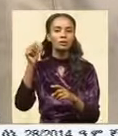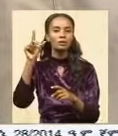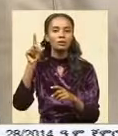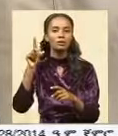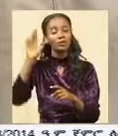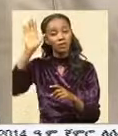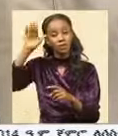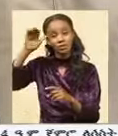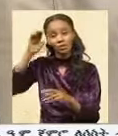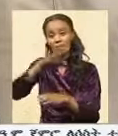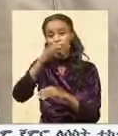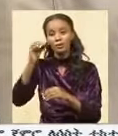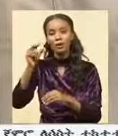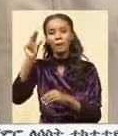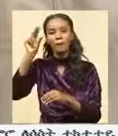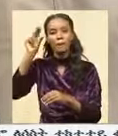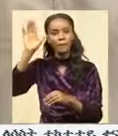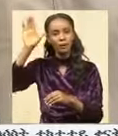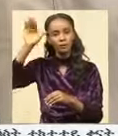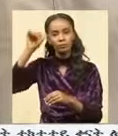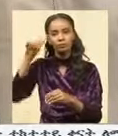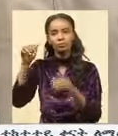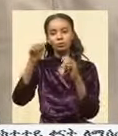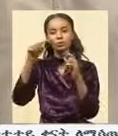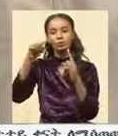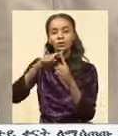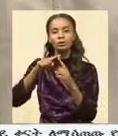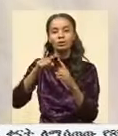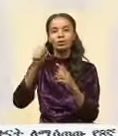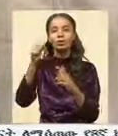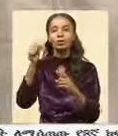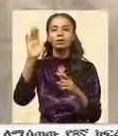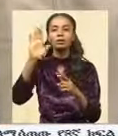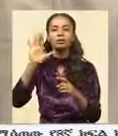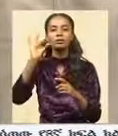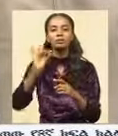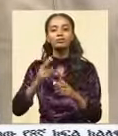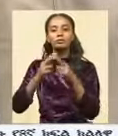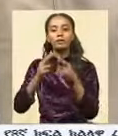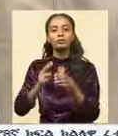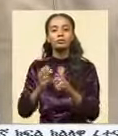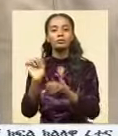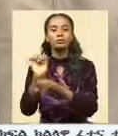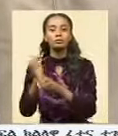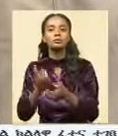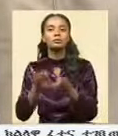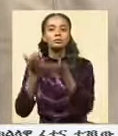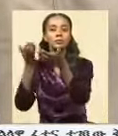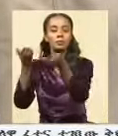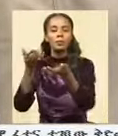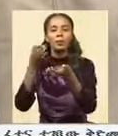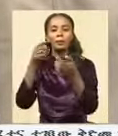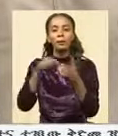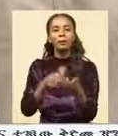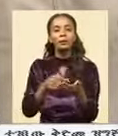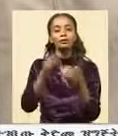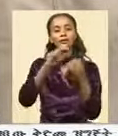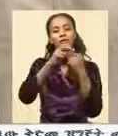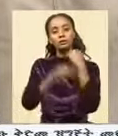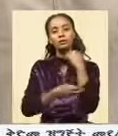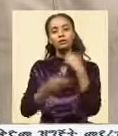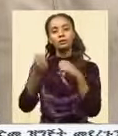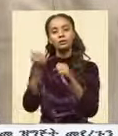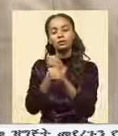በፈረስ በበቅሎ ኃይል ወደ አንገላ እቃዎቹ የሚገቡት። የተለያዩ መኪናዎቹ እየገቡ ናቸው። ኤድልዲ